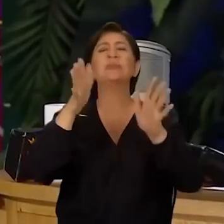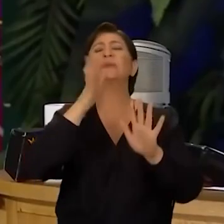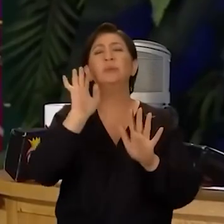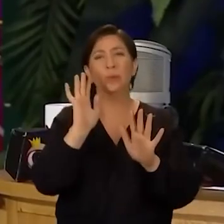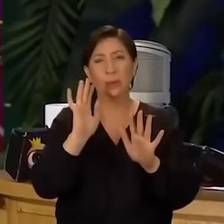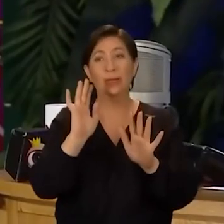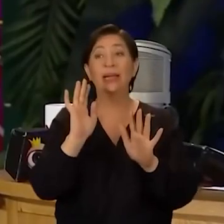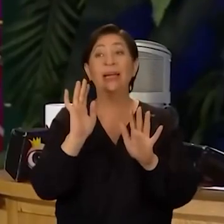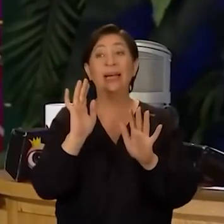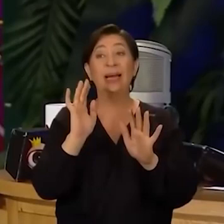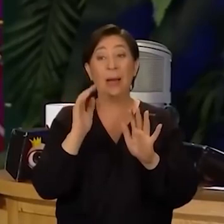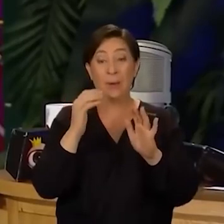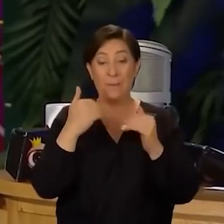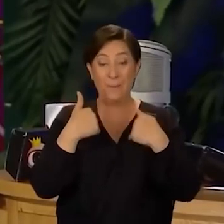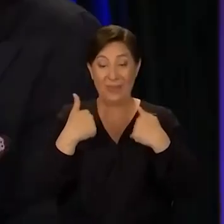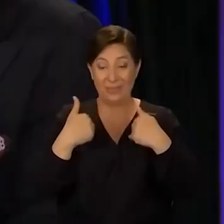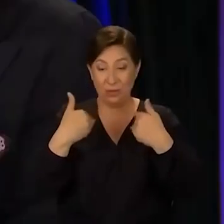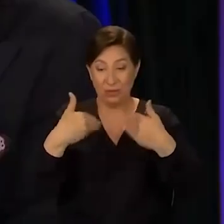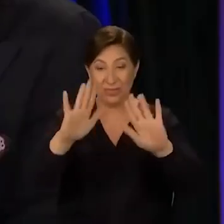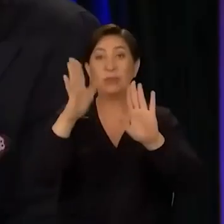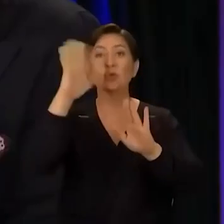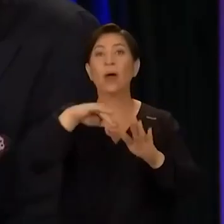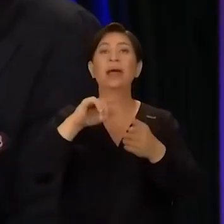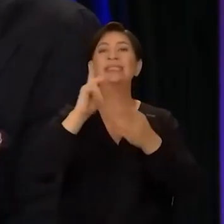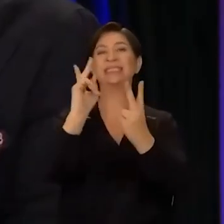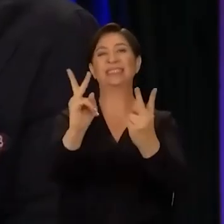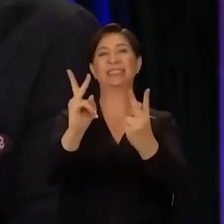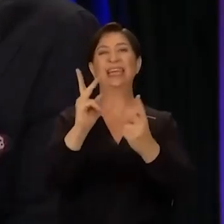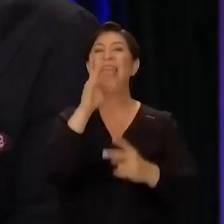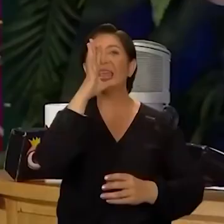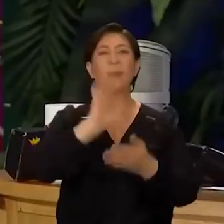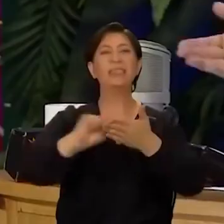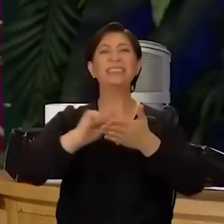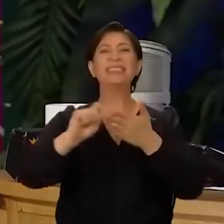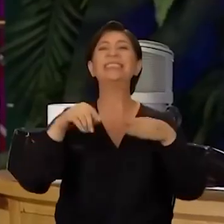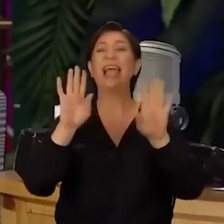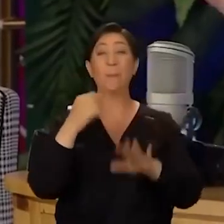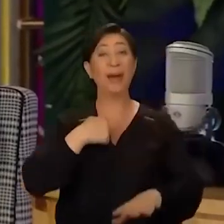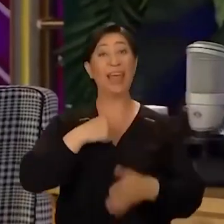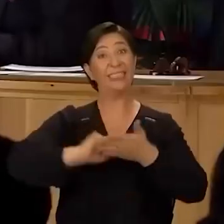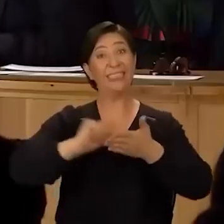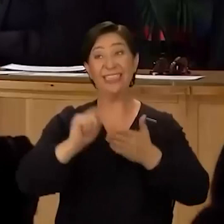ama şarkılar çıktıktan sonra artık sizin kime yazıldığı önemli değil Allah razı olsun